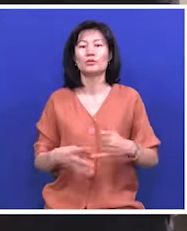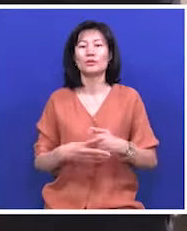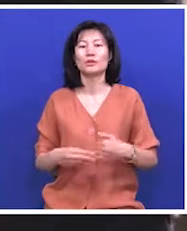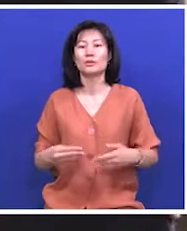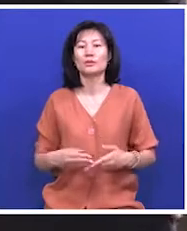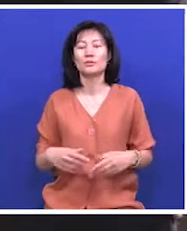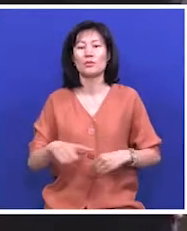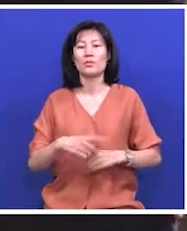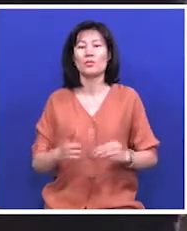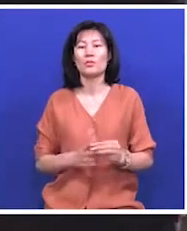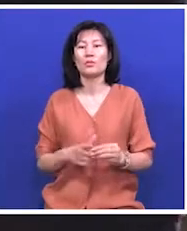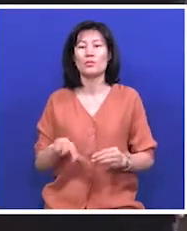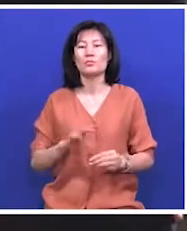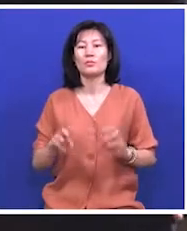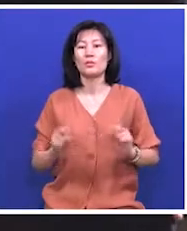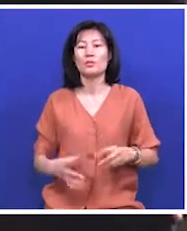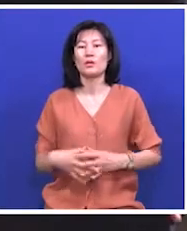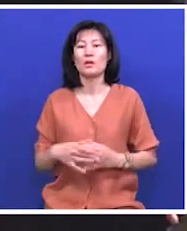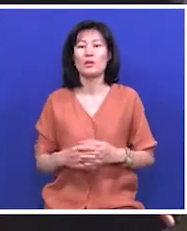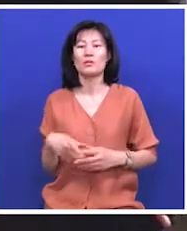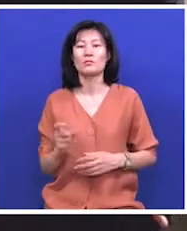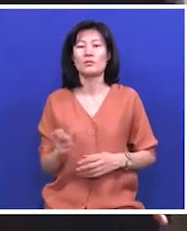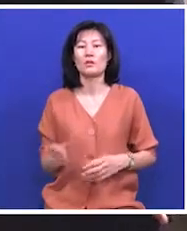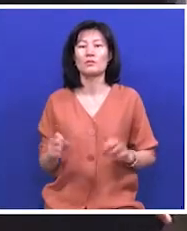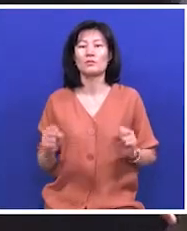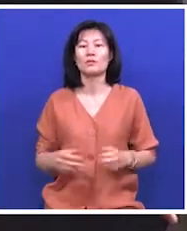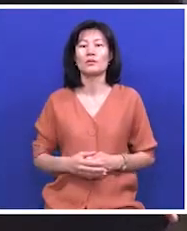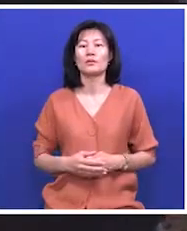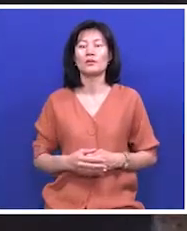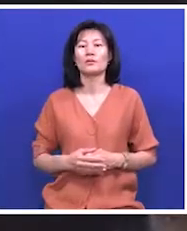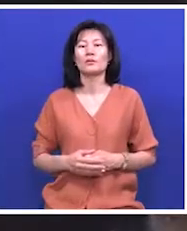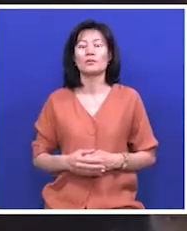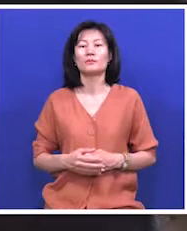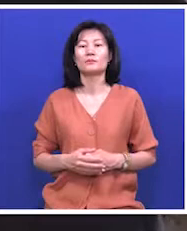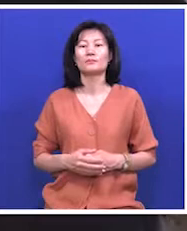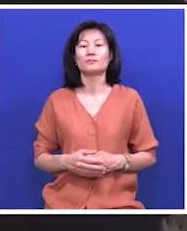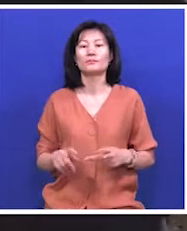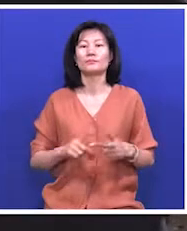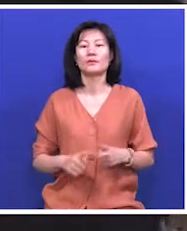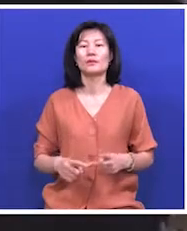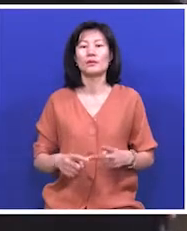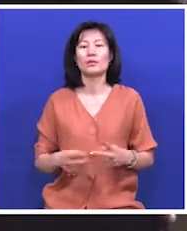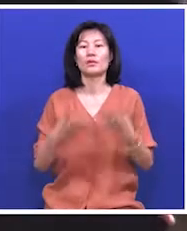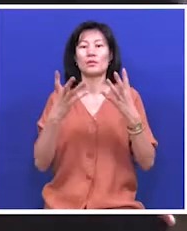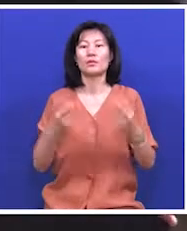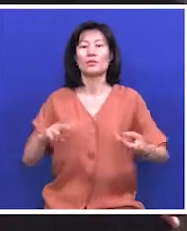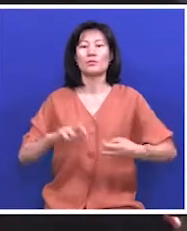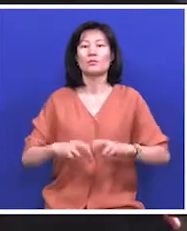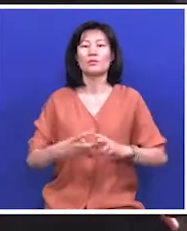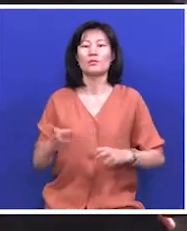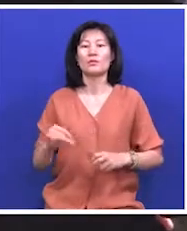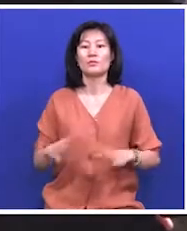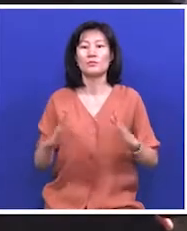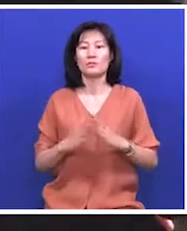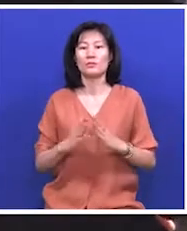жерде бұл 17 миллионмен біздің ауылдың тұрғындары өте екі үлкен мәселені шешті.